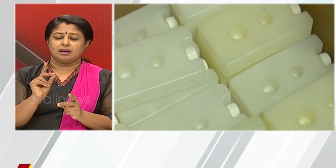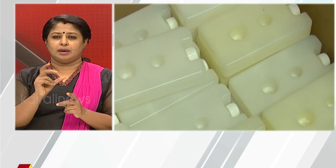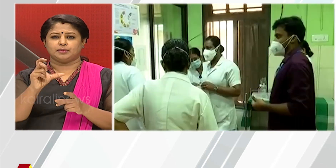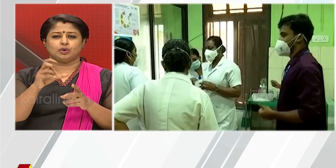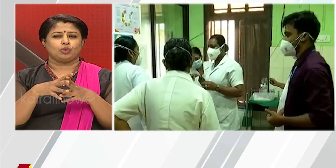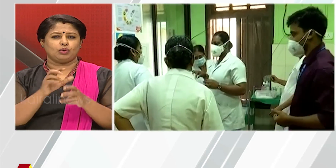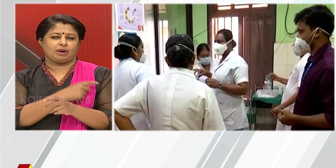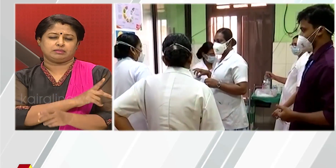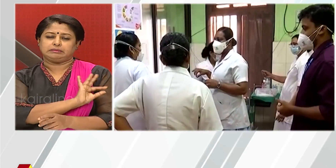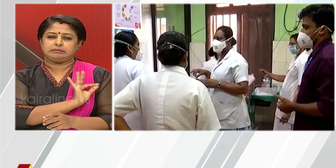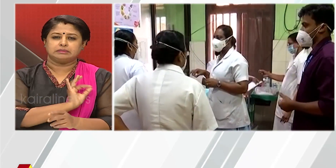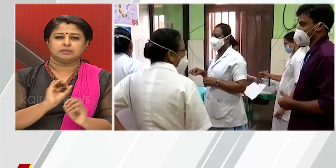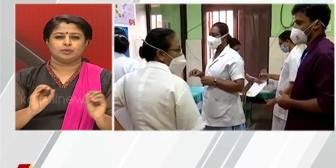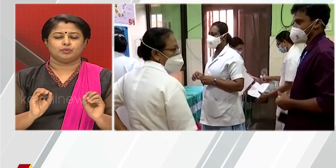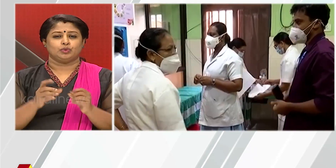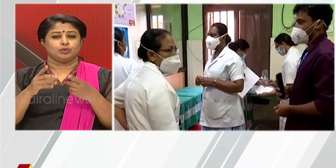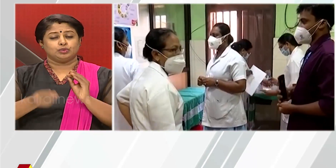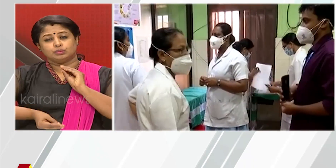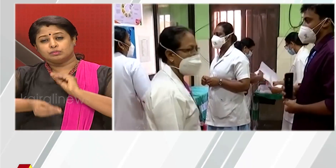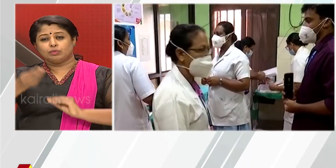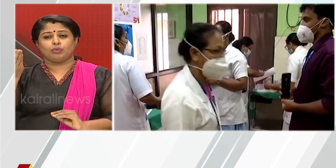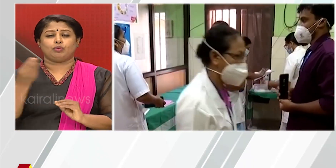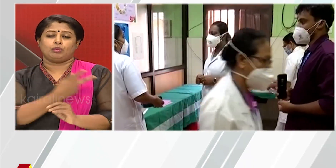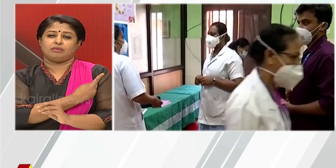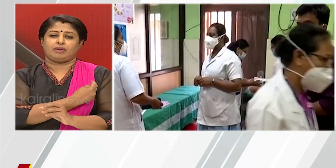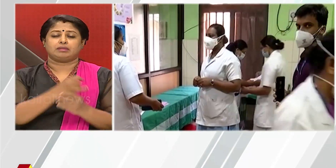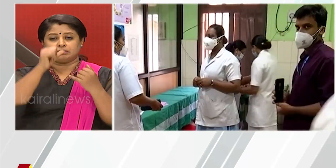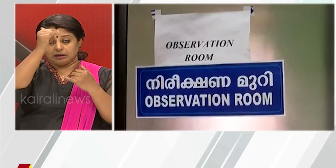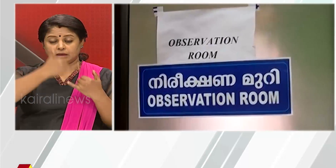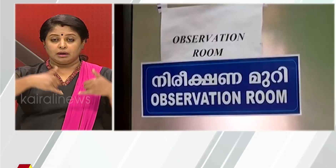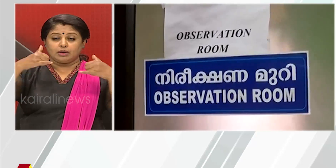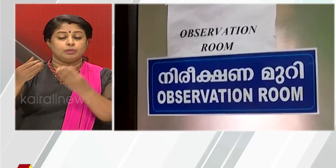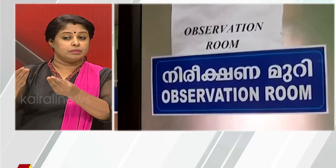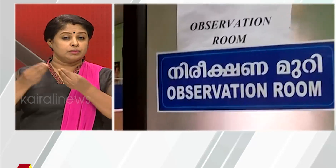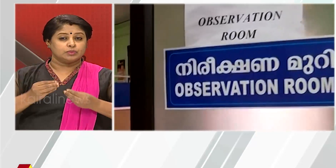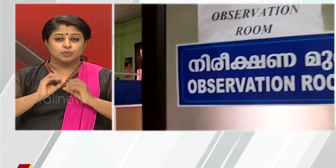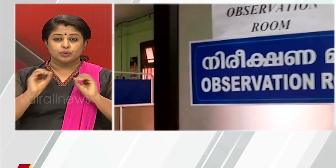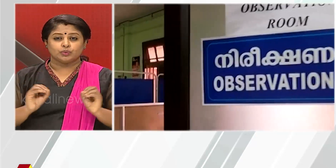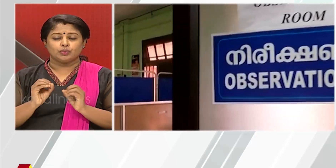സാഹചര്യം. അടിയന്തരമായി സംസ്ഥാനത്തിന് കൂടുതൽ വാക്സിൻ കേന്ദ്രം ലഭ്യമാക്കിയില്ലെങ്കിൽ